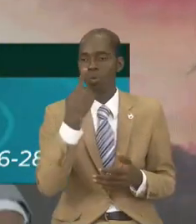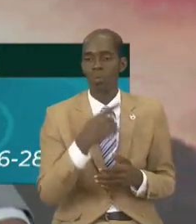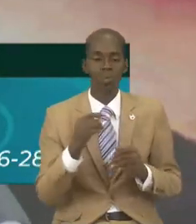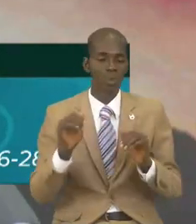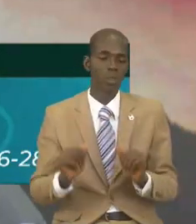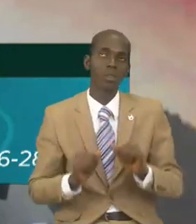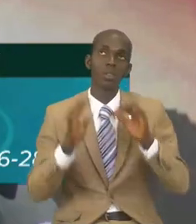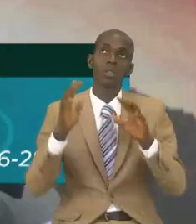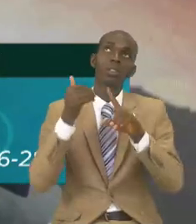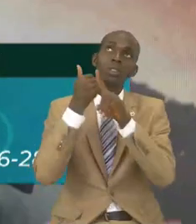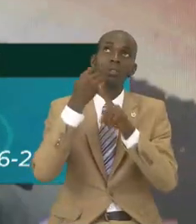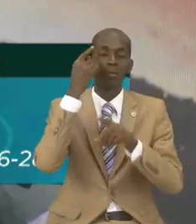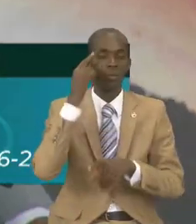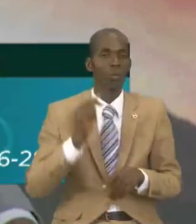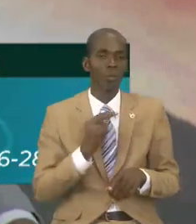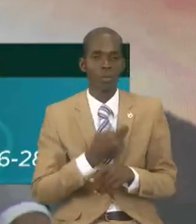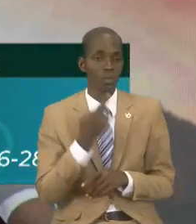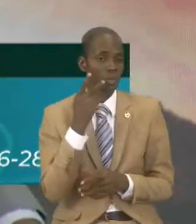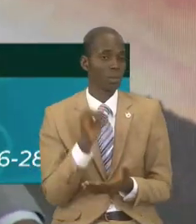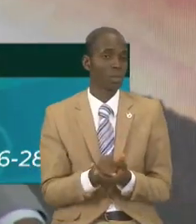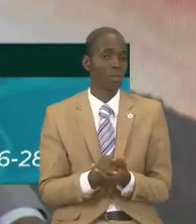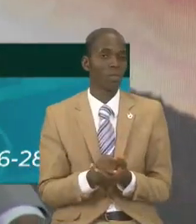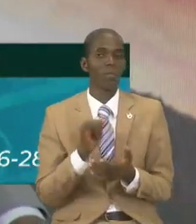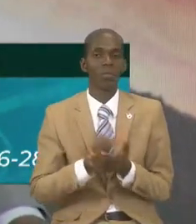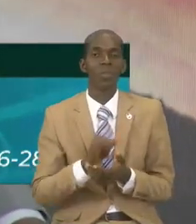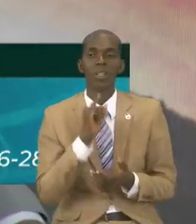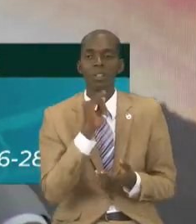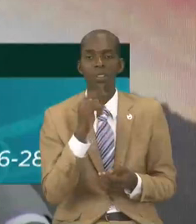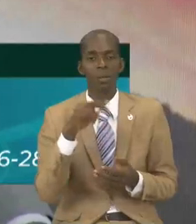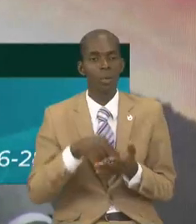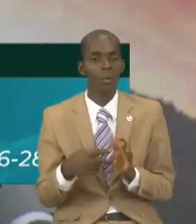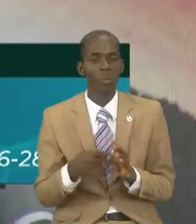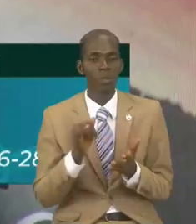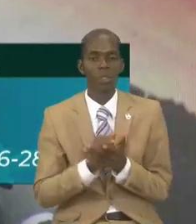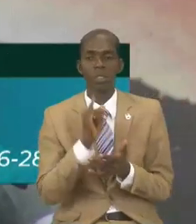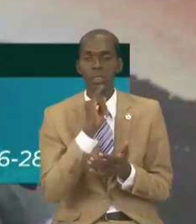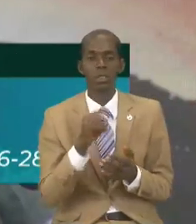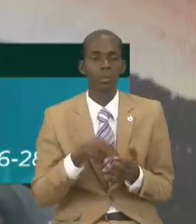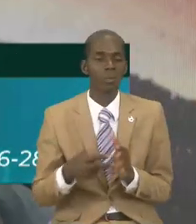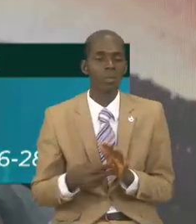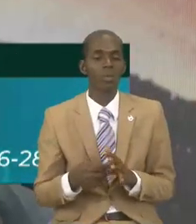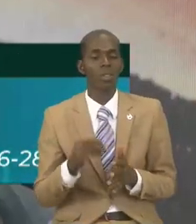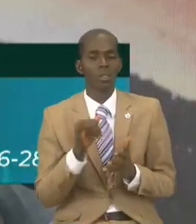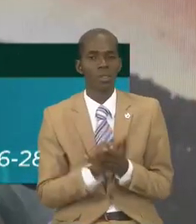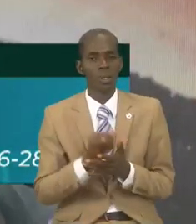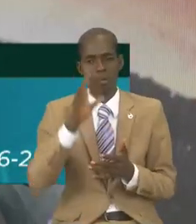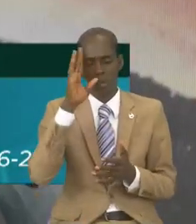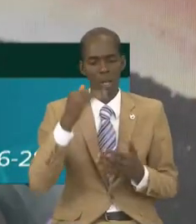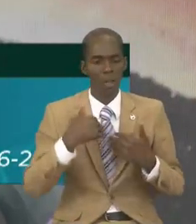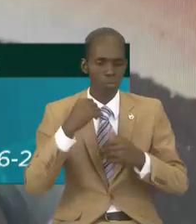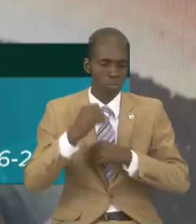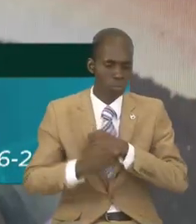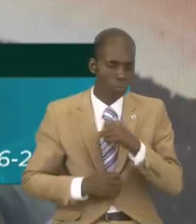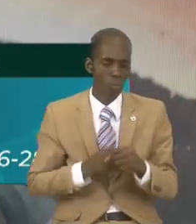s'est donné lui-même pour nous. Vous voyez cela? Ça, c'est l'objectif. Ça, c'est l'objectif. Il a déjà souffert, nous ne devons